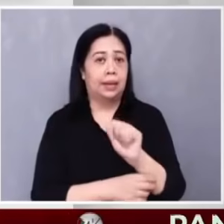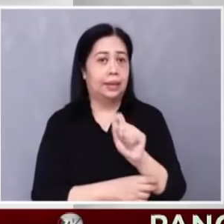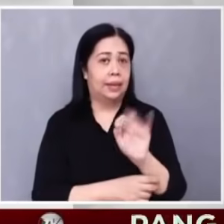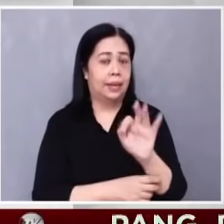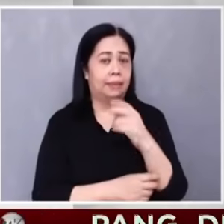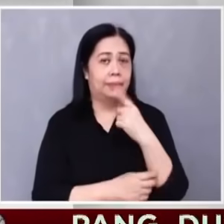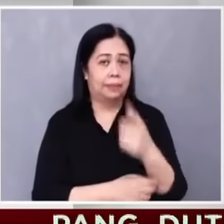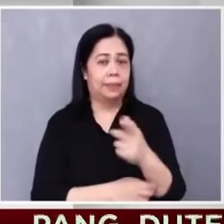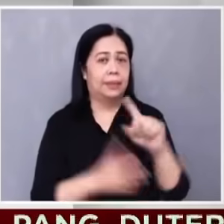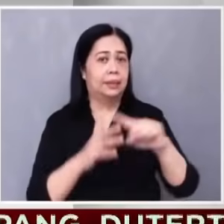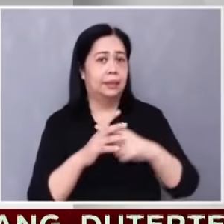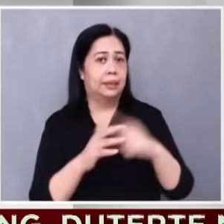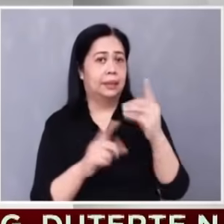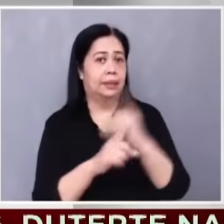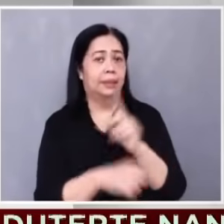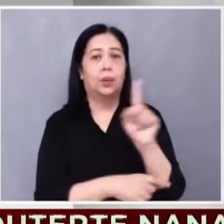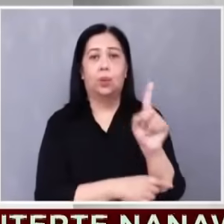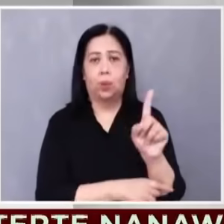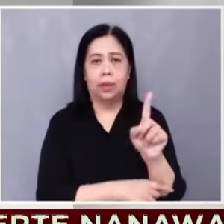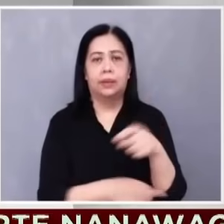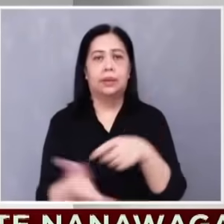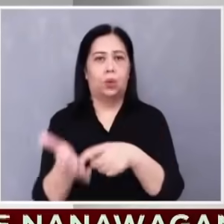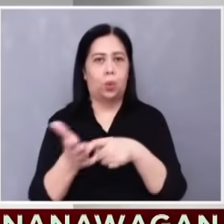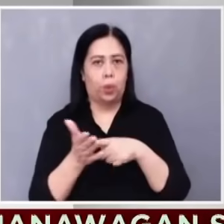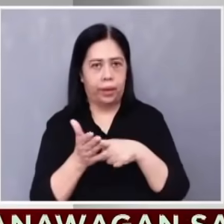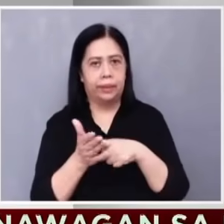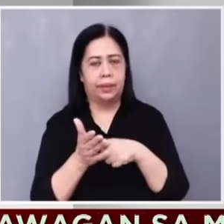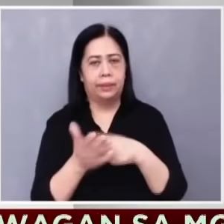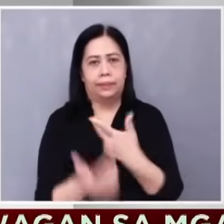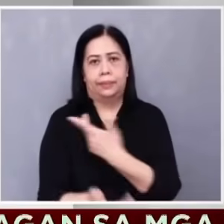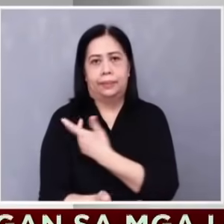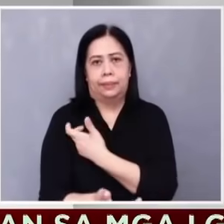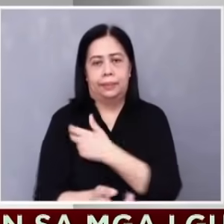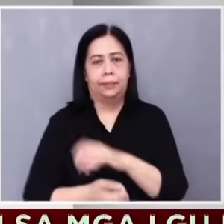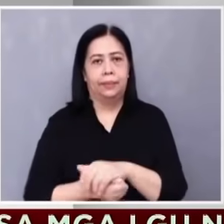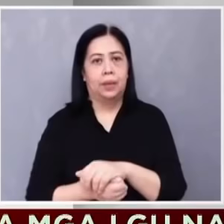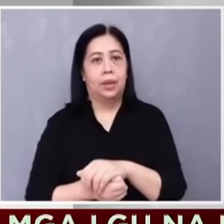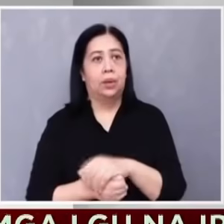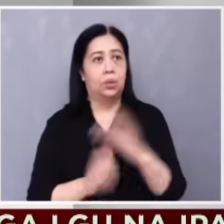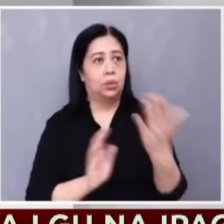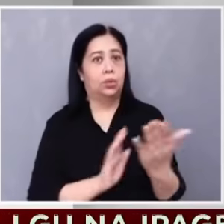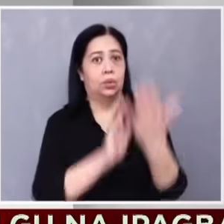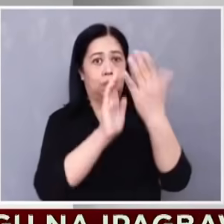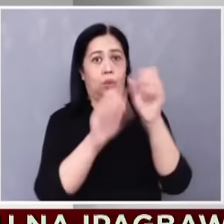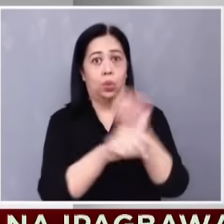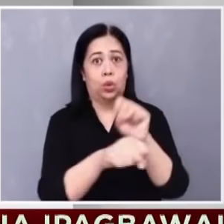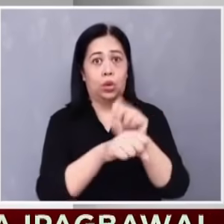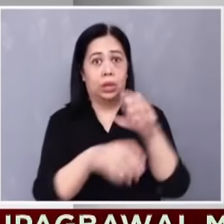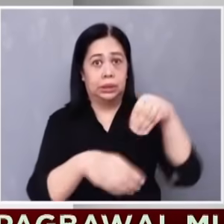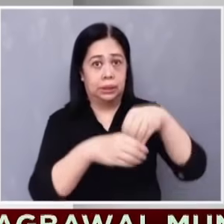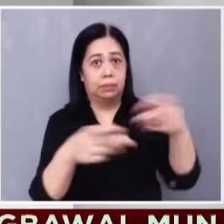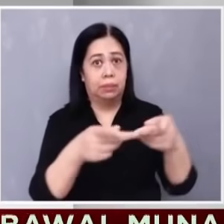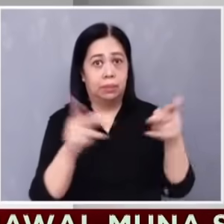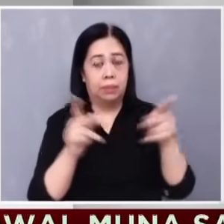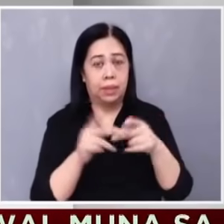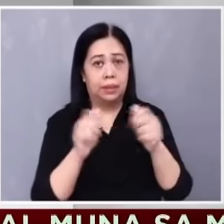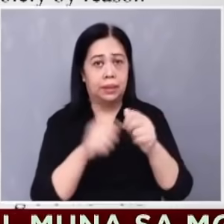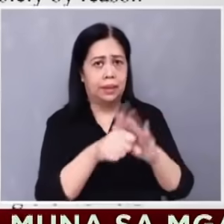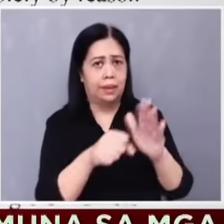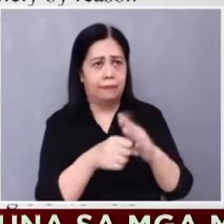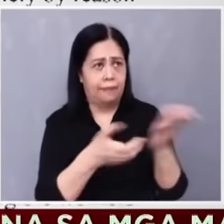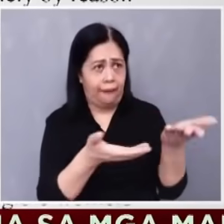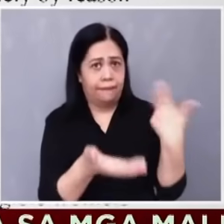simula December 1, required na ang pagiging bakunado ng on-site workers sa mga lugar na may sapat na supply ng